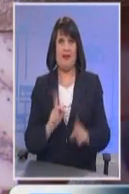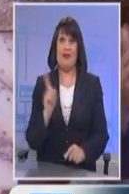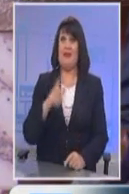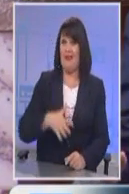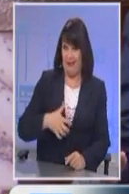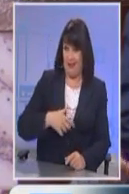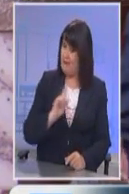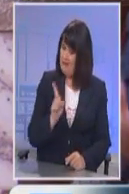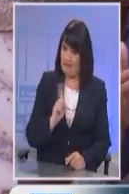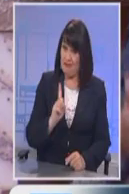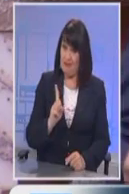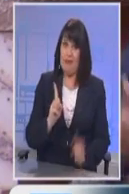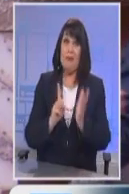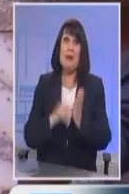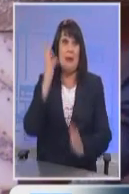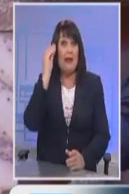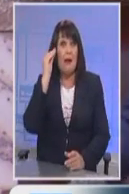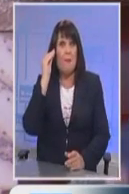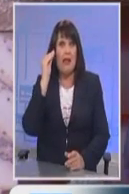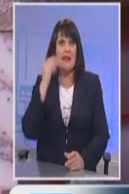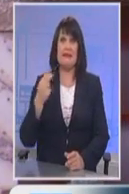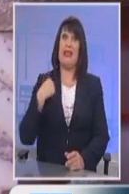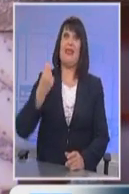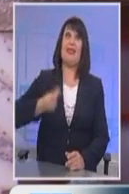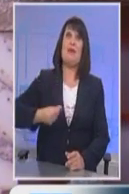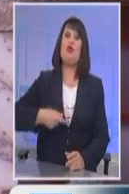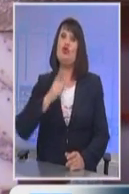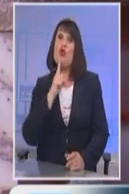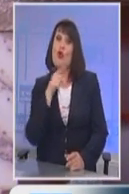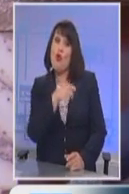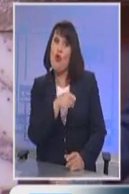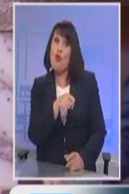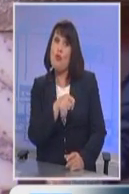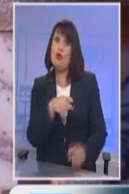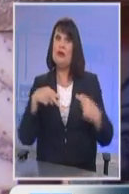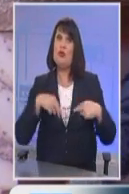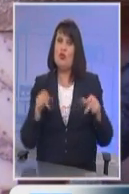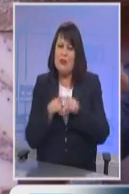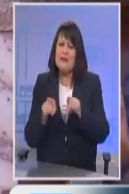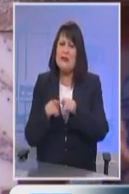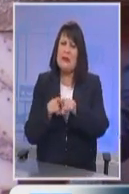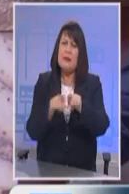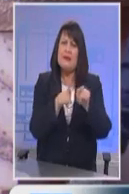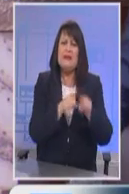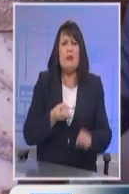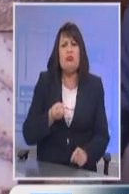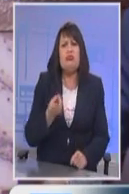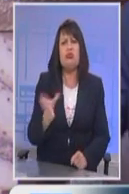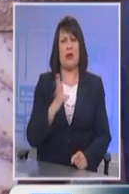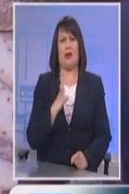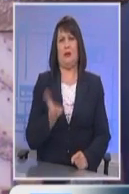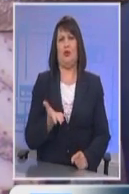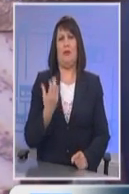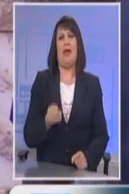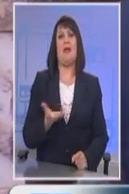πρέπει να ξέρετε ότι έχει κατακλειστεί το δημόσιο από τέτοια πρόσωπα που είναι κοντά σε υπουργούς. Έχει κατακλειστεί σήμερα